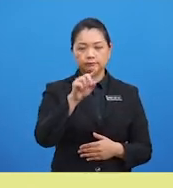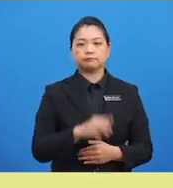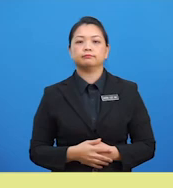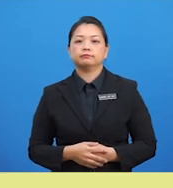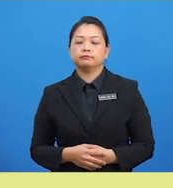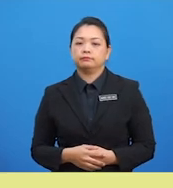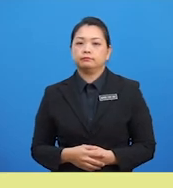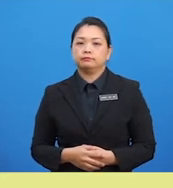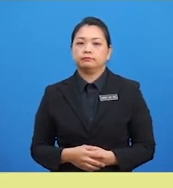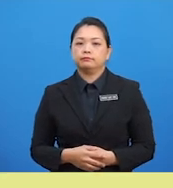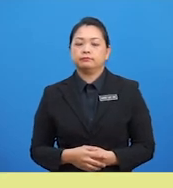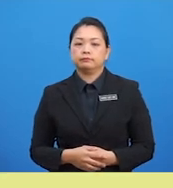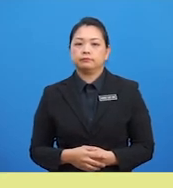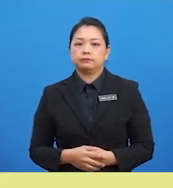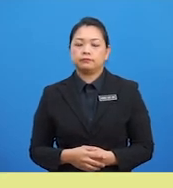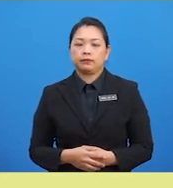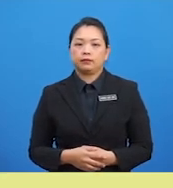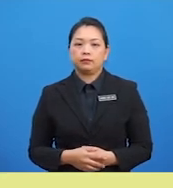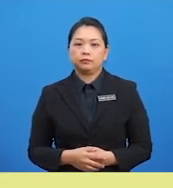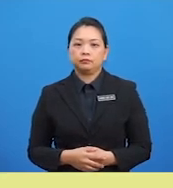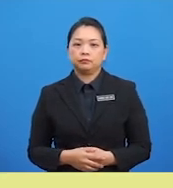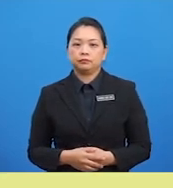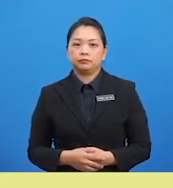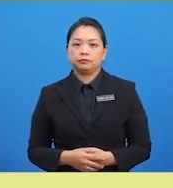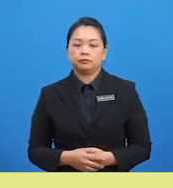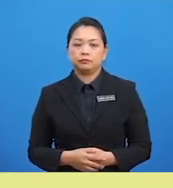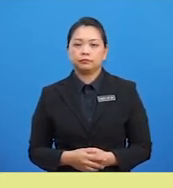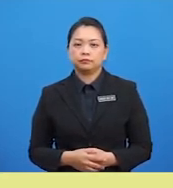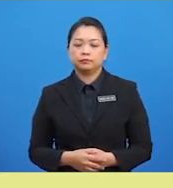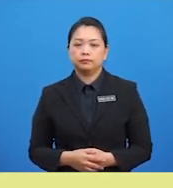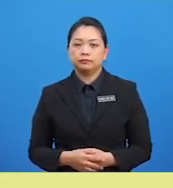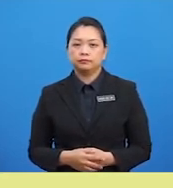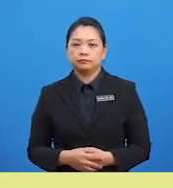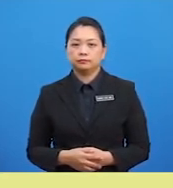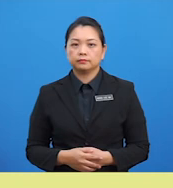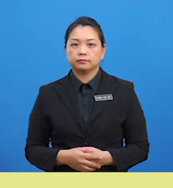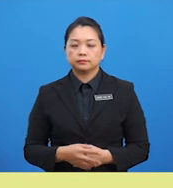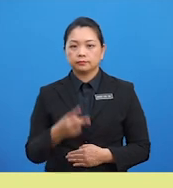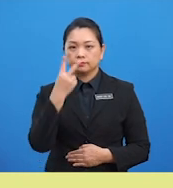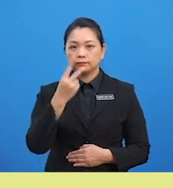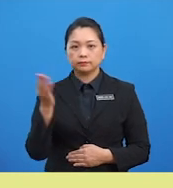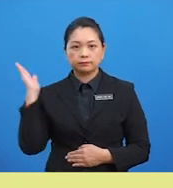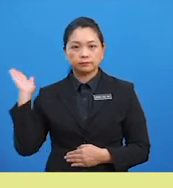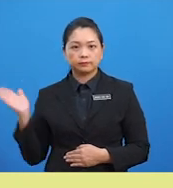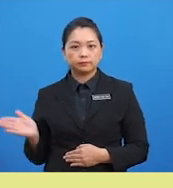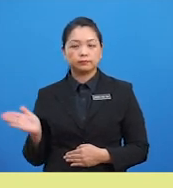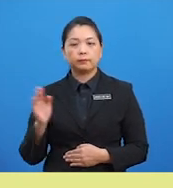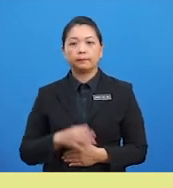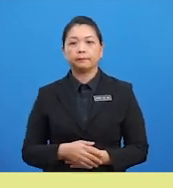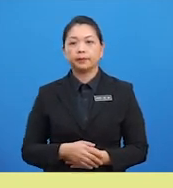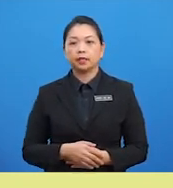Seterusnya, perintah asas bagi tujuan mengubah suai yang kelima,